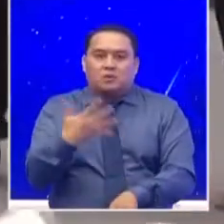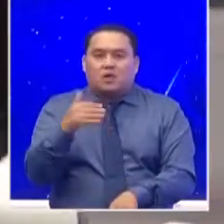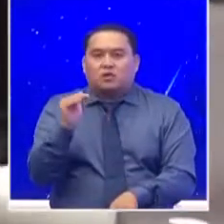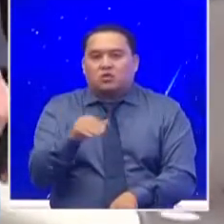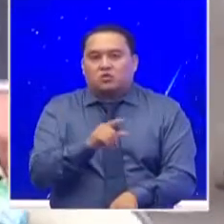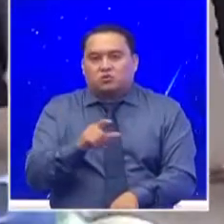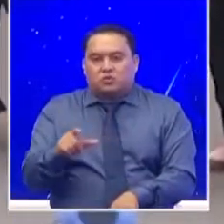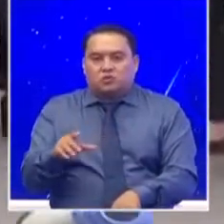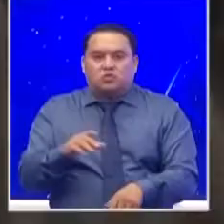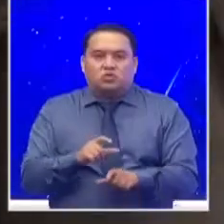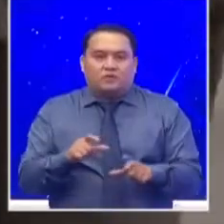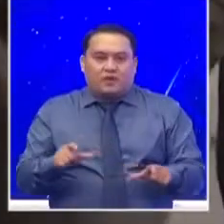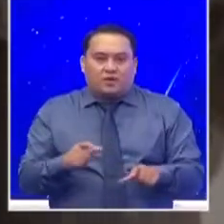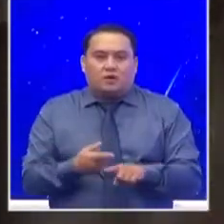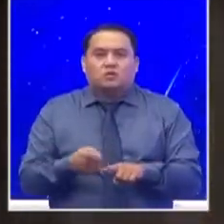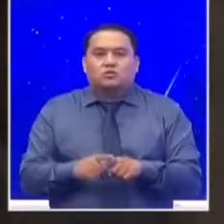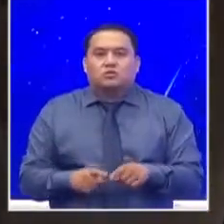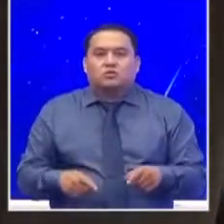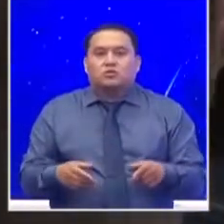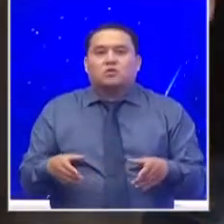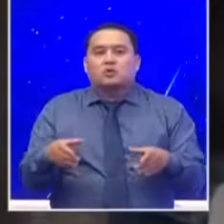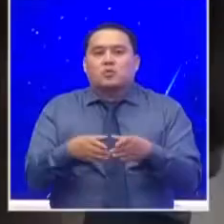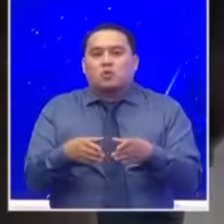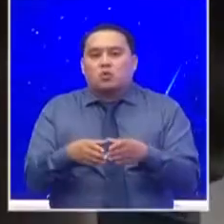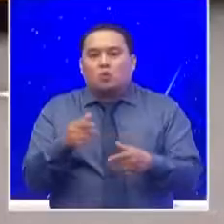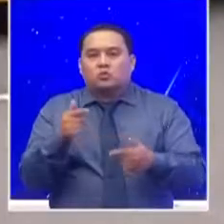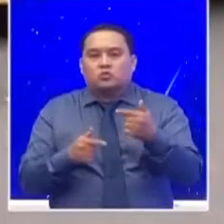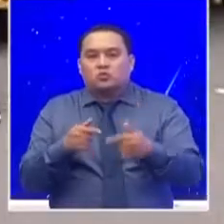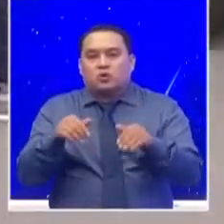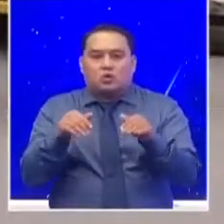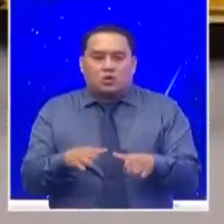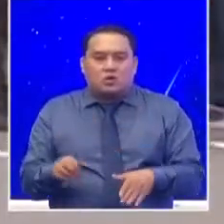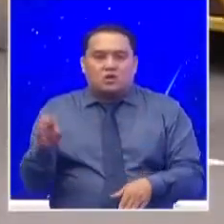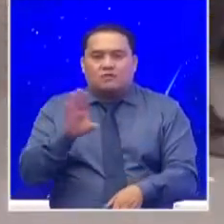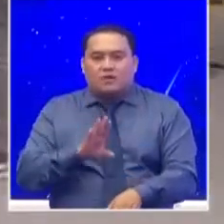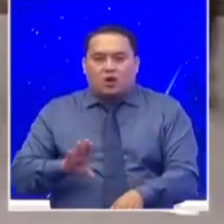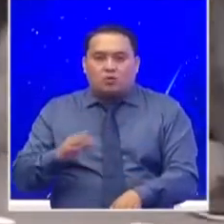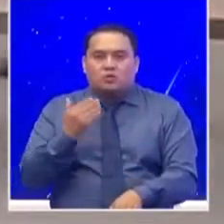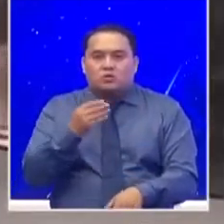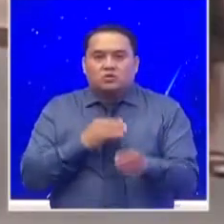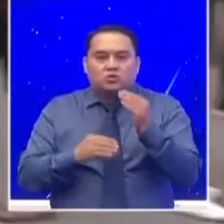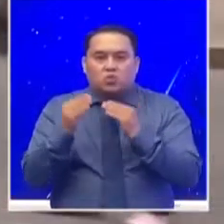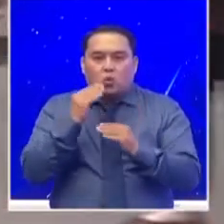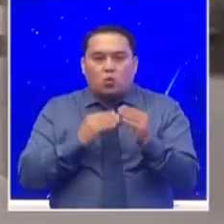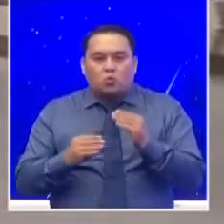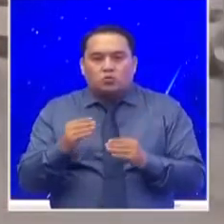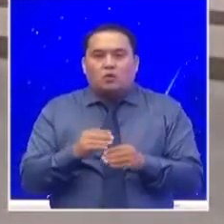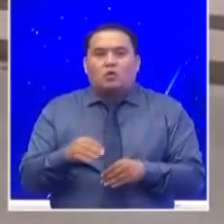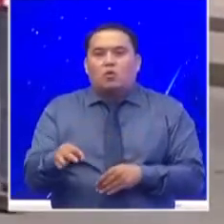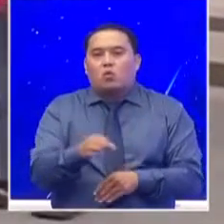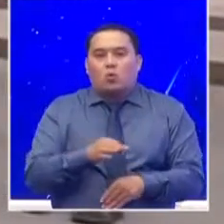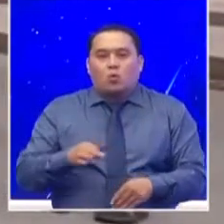обеспечить жильем 35 тысяч человек. Экологи собираются оспаривать решение в европейских инстанциях. Подрядчики утверждают,